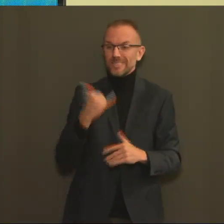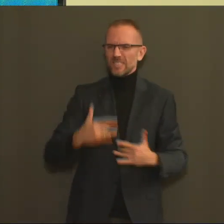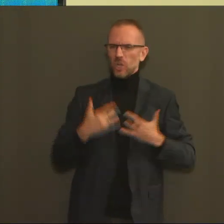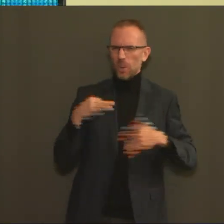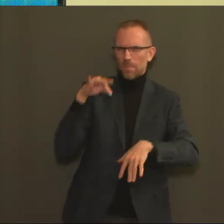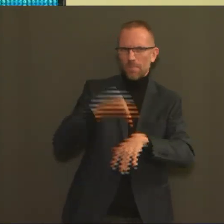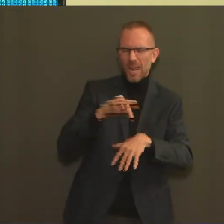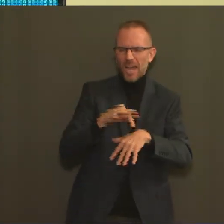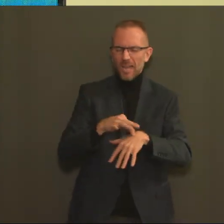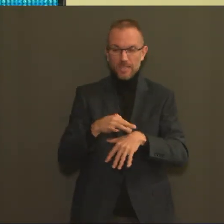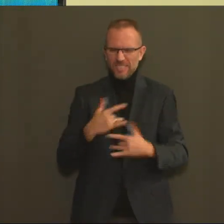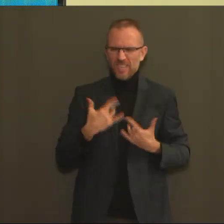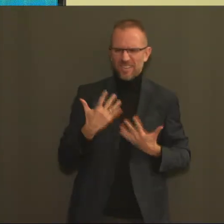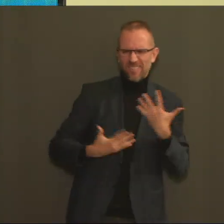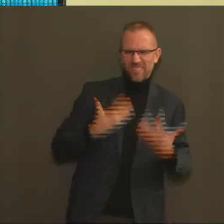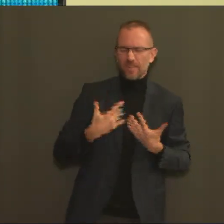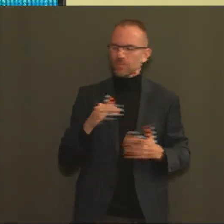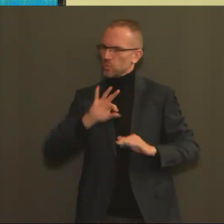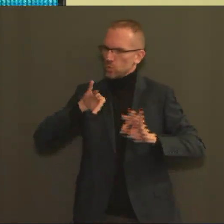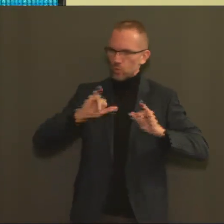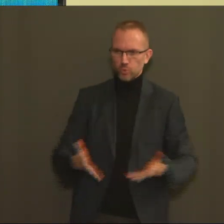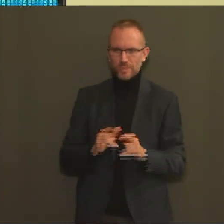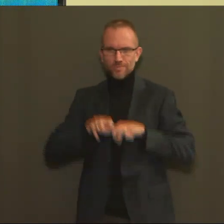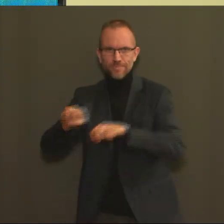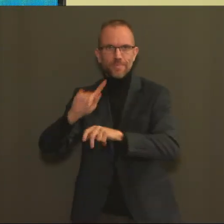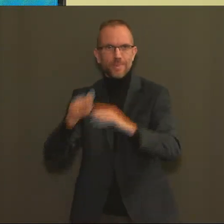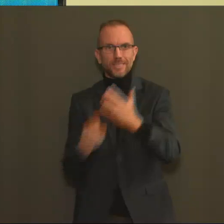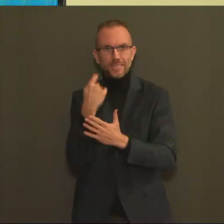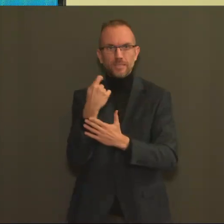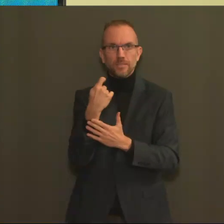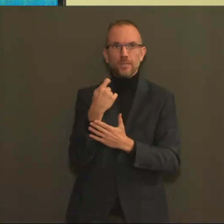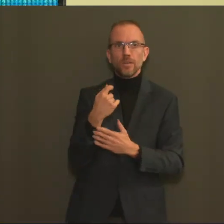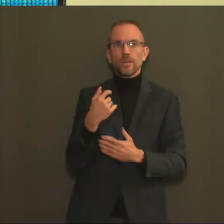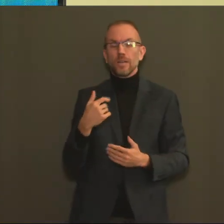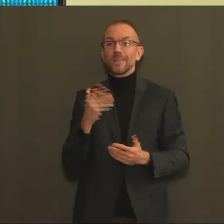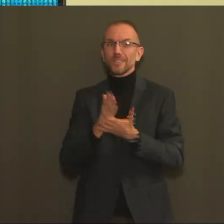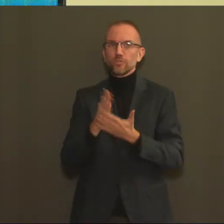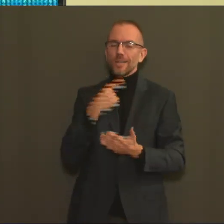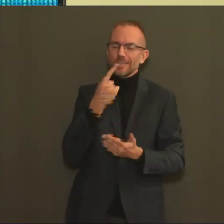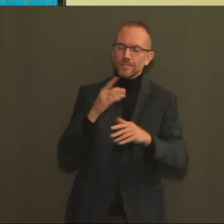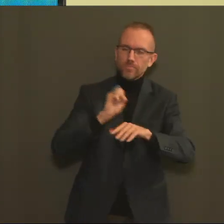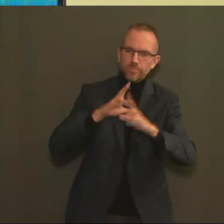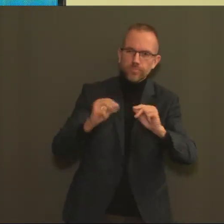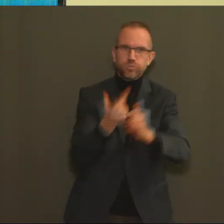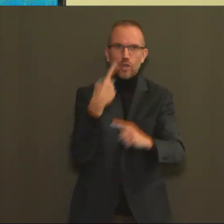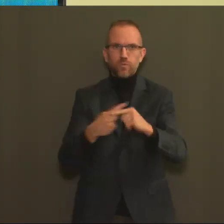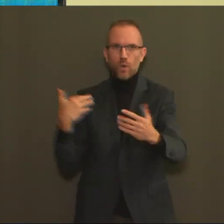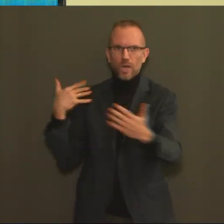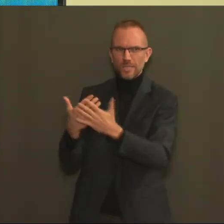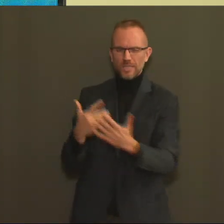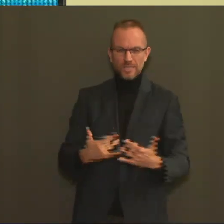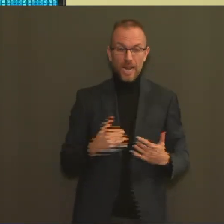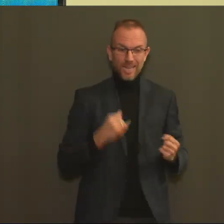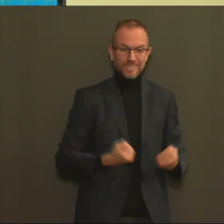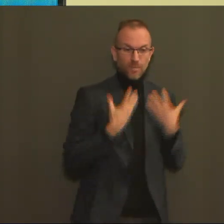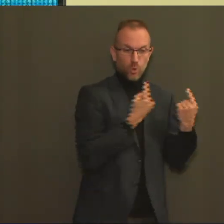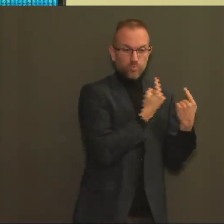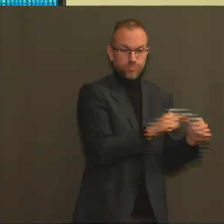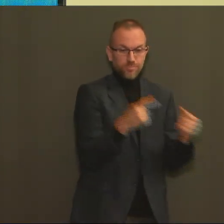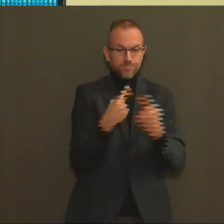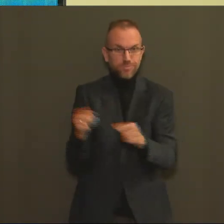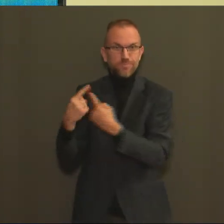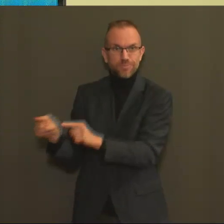variëren ctp consulteerbaar telefoon wordt de met zijn getal co bv sean voor de markies of ook contacten